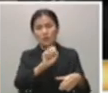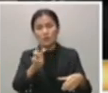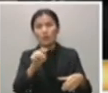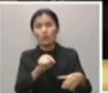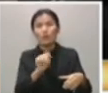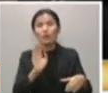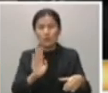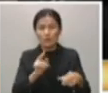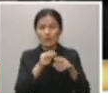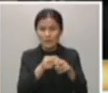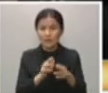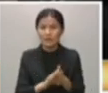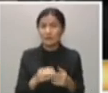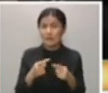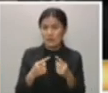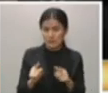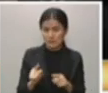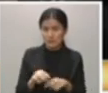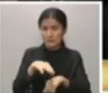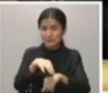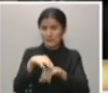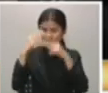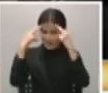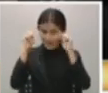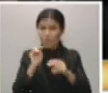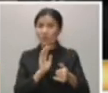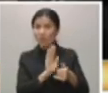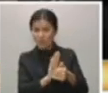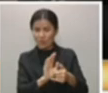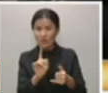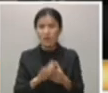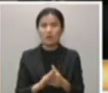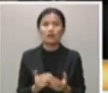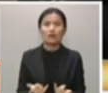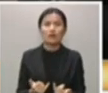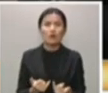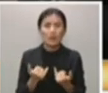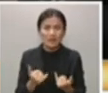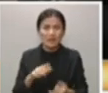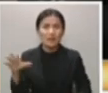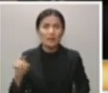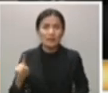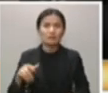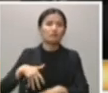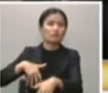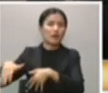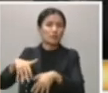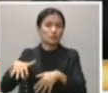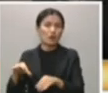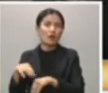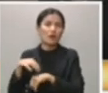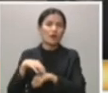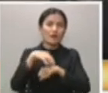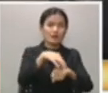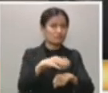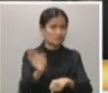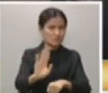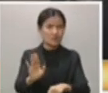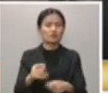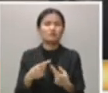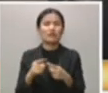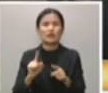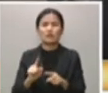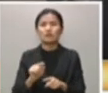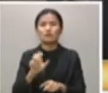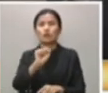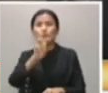งนายกรัฐมนตรีของท่านนั้นน่ะในวันนี้มิได้มาจากเสียงส่วนใหญ่ของประชาชนเลยแต่ผมอยากจะกราบเรียน